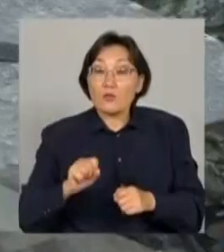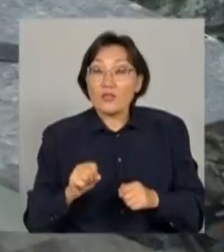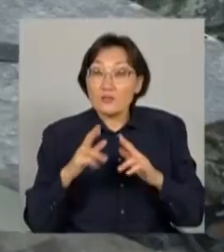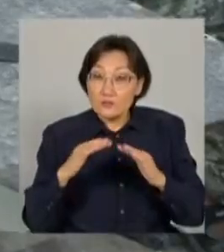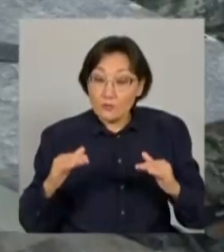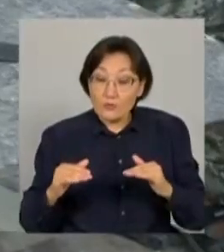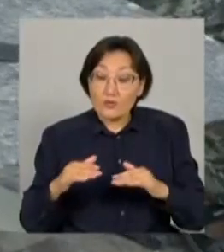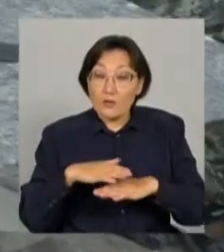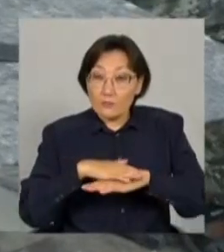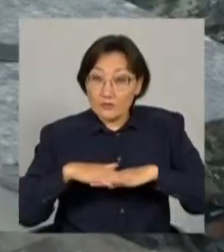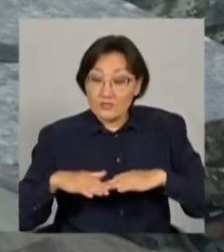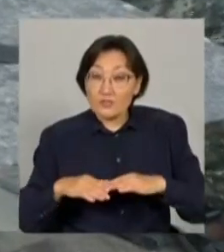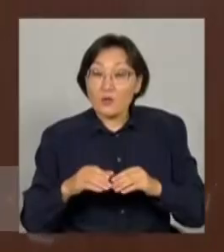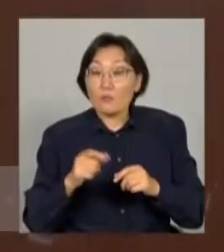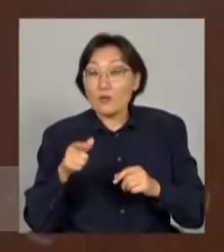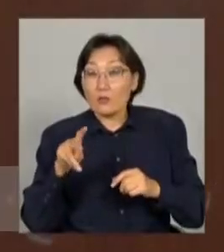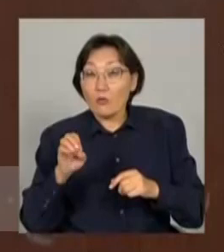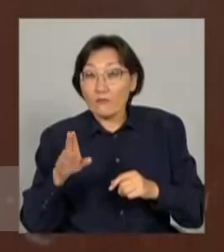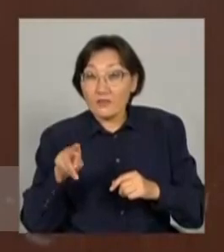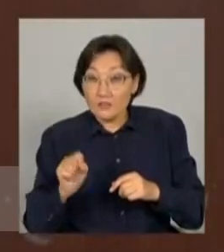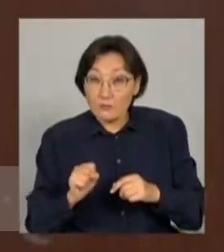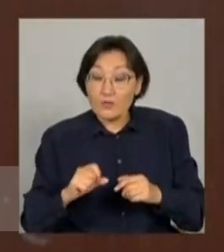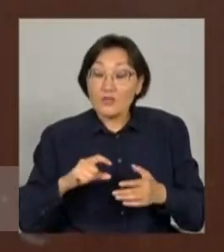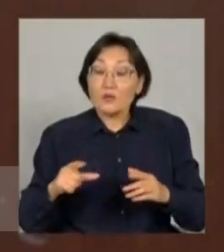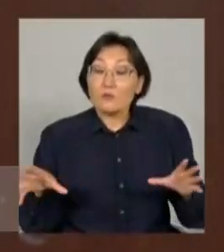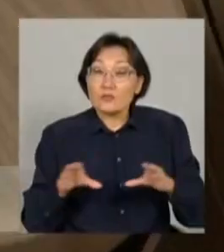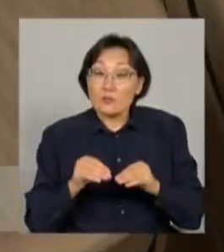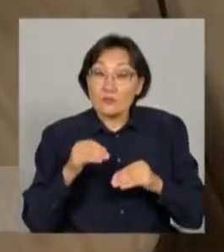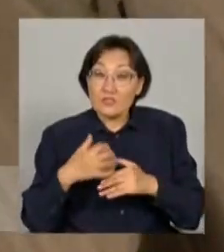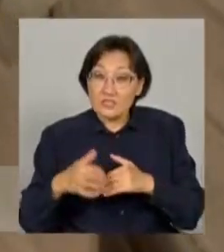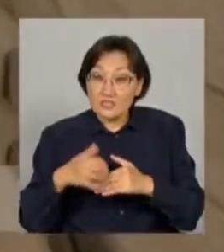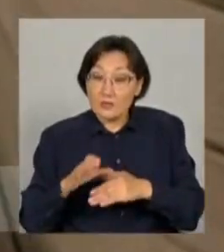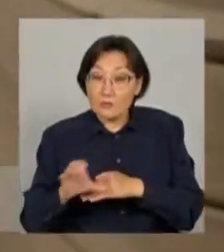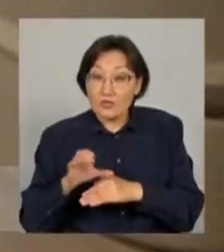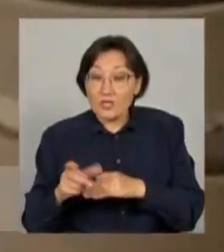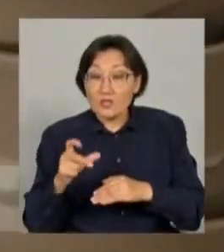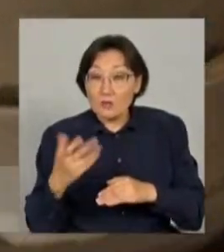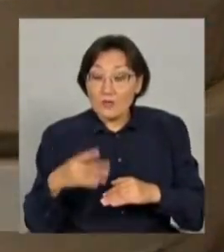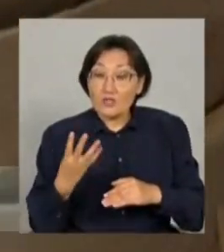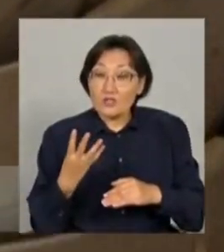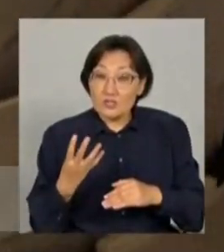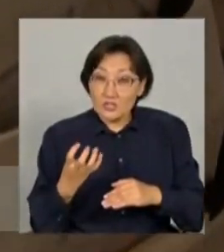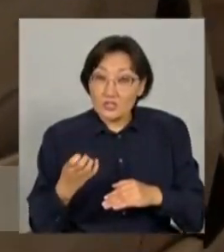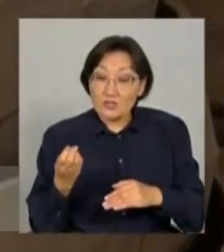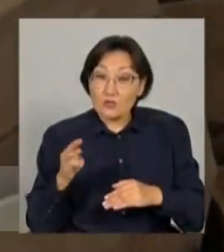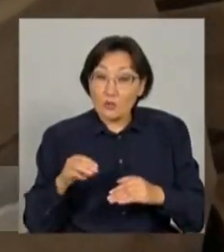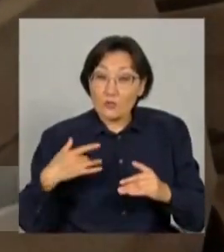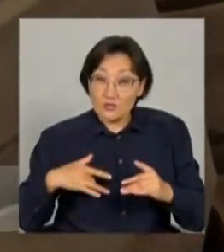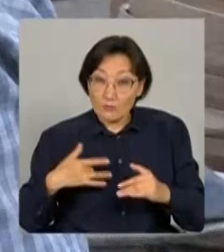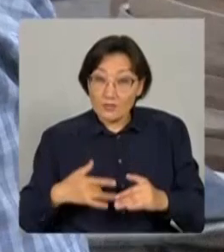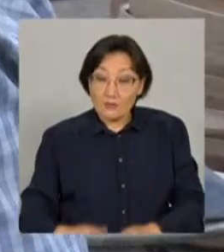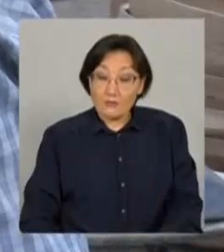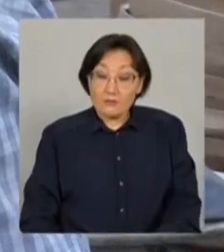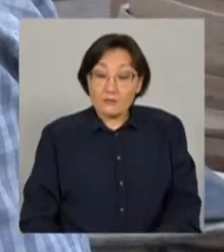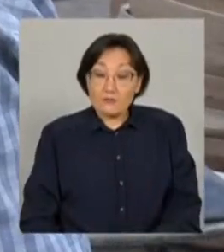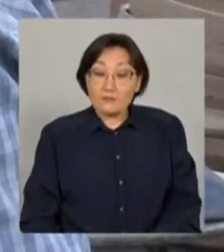накладку, подставку и головку из бука. В месяц мастерская в среднем выпускает по 350-400 инструментов.